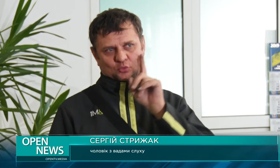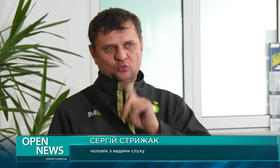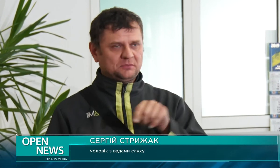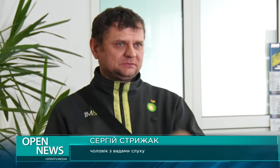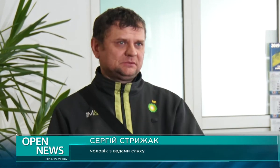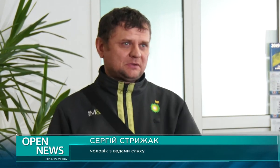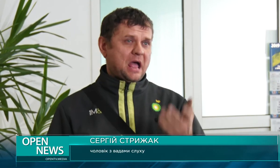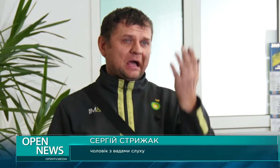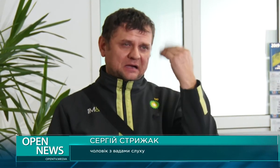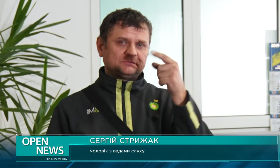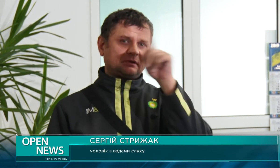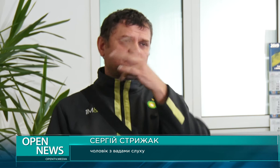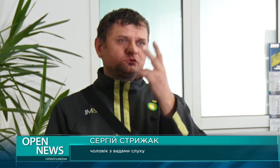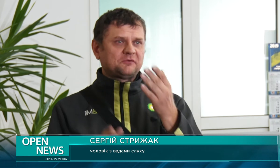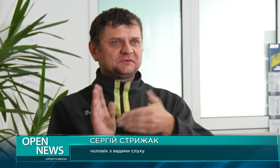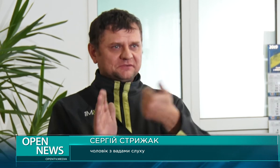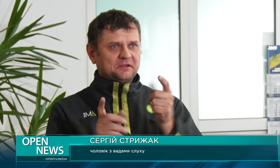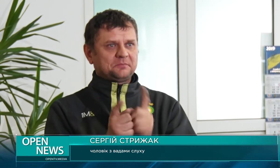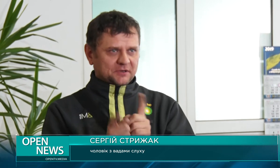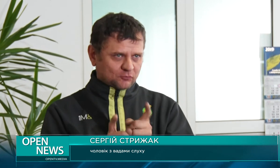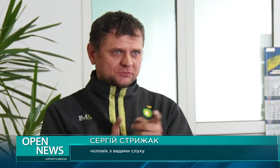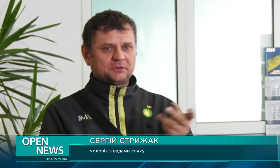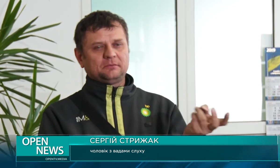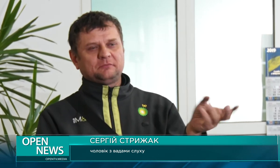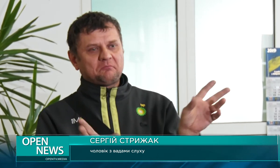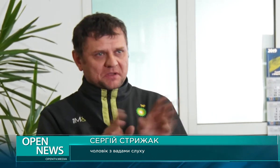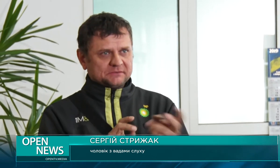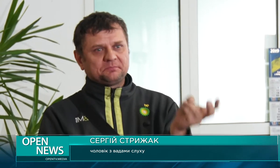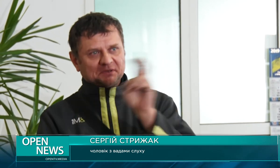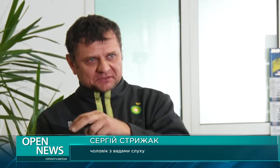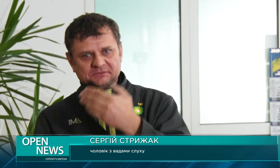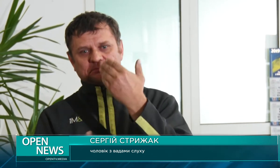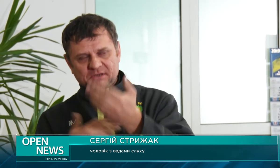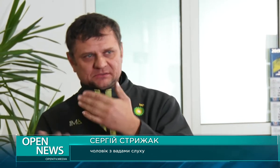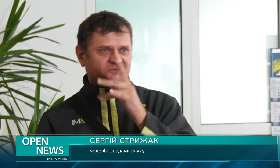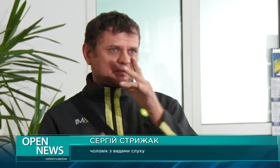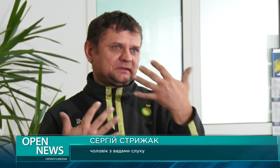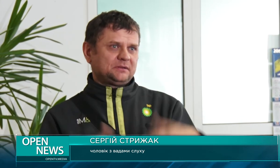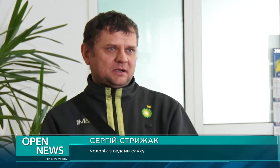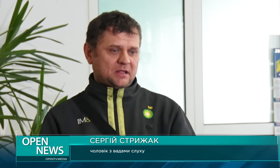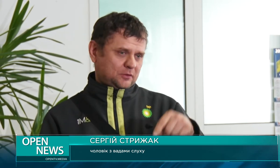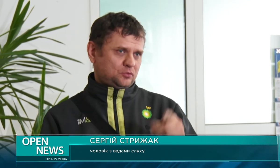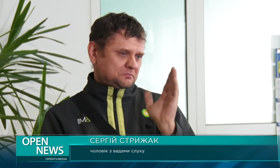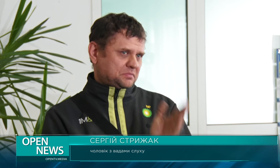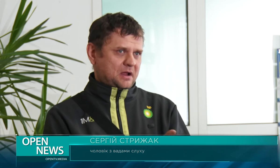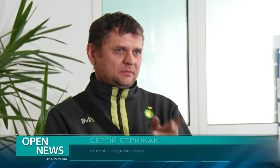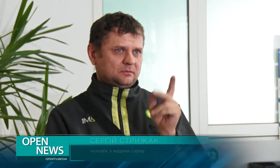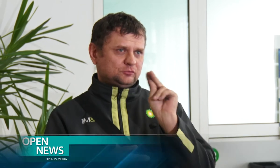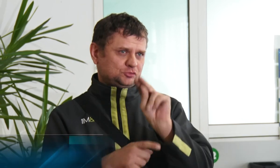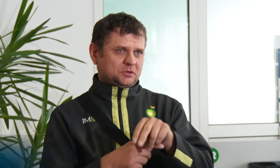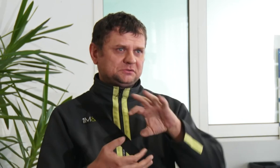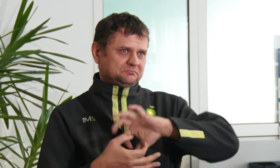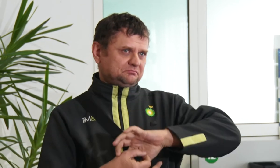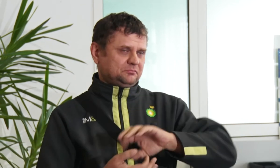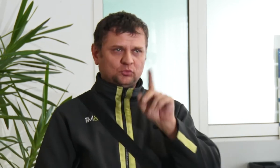Це краще, ніж раніше було. Раніше було б від переводчика, спілкувати бумажки письменно, переписувати. А тут